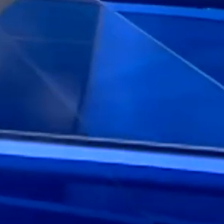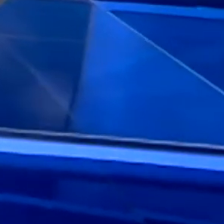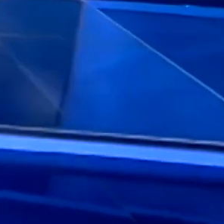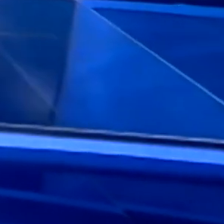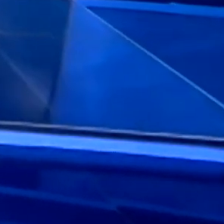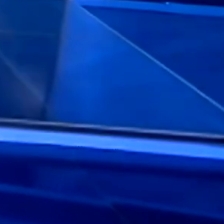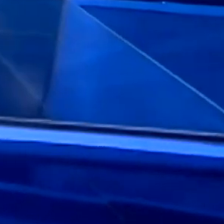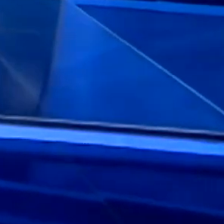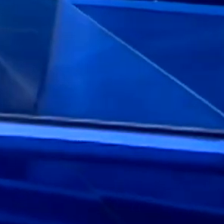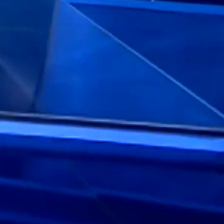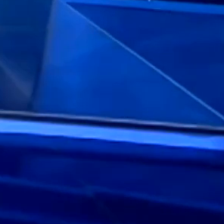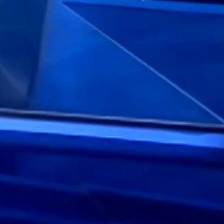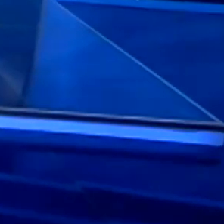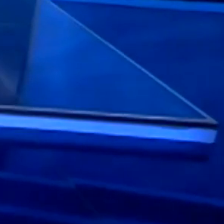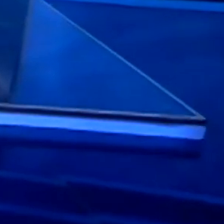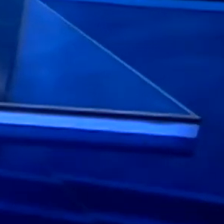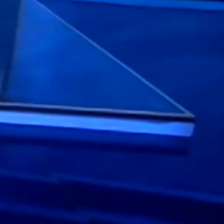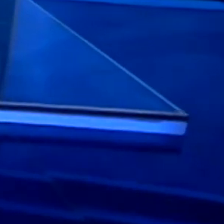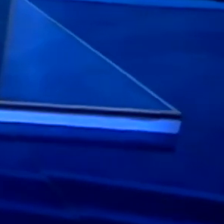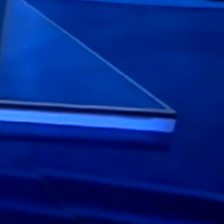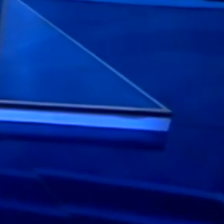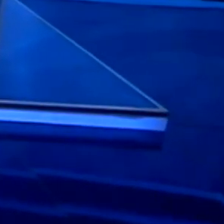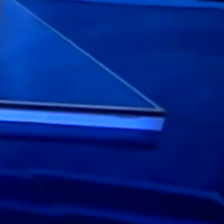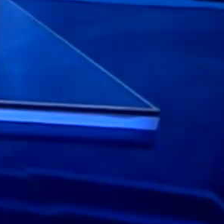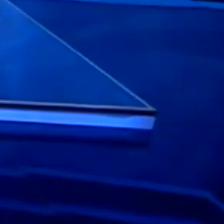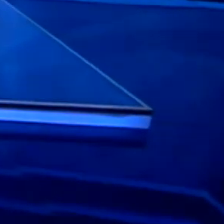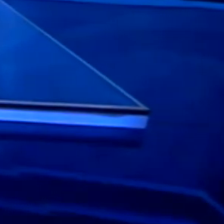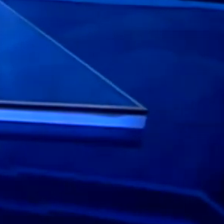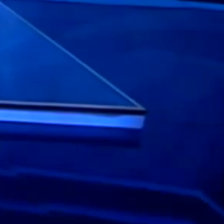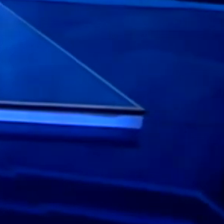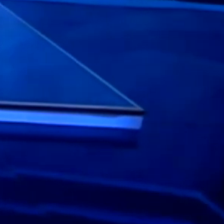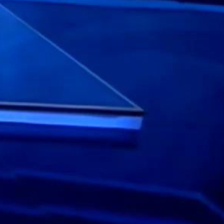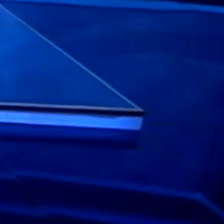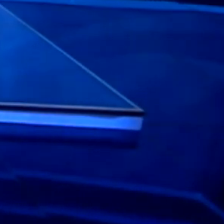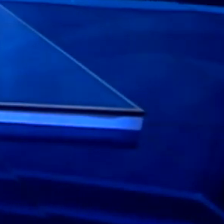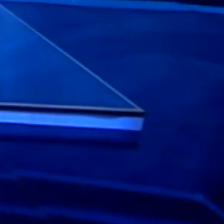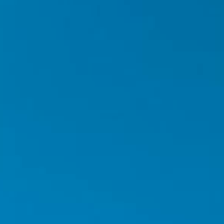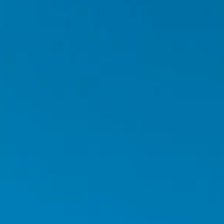кеш, құрметті көрермен, ұлттық арнаның тікелей эфирінде ақпарат қызметі.